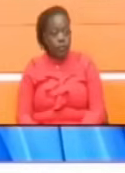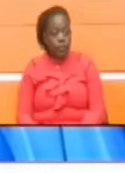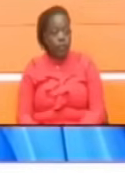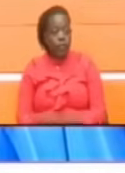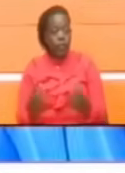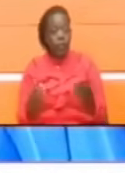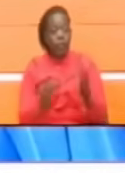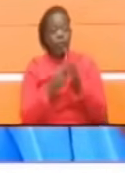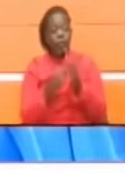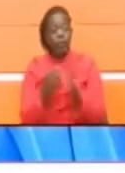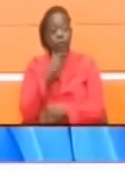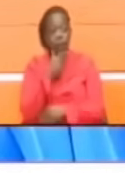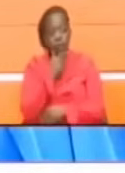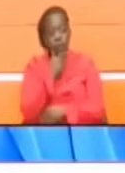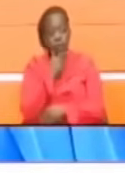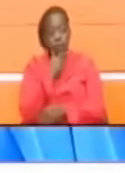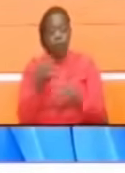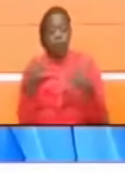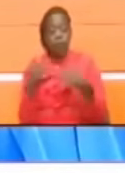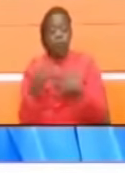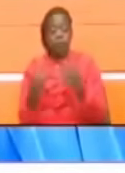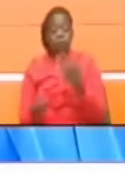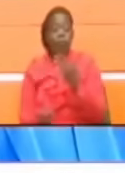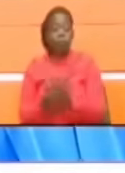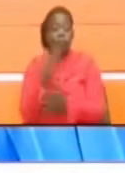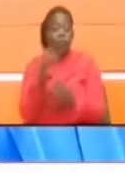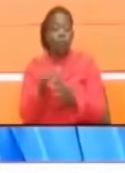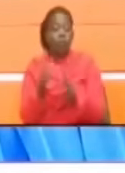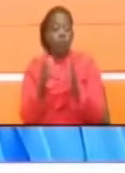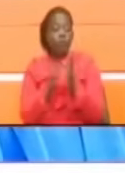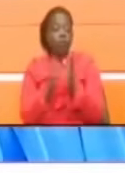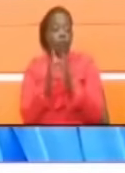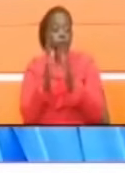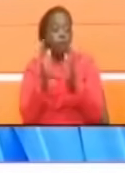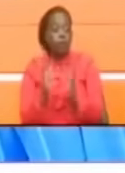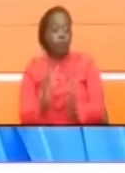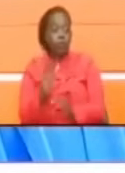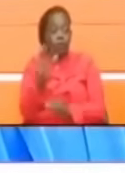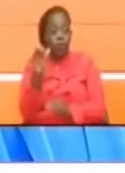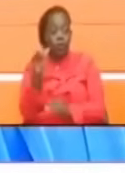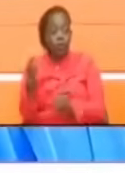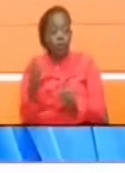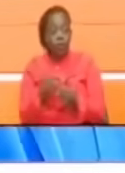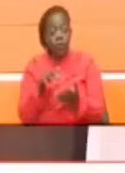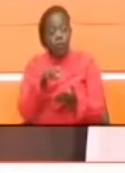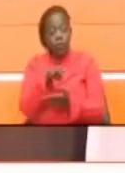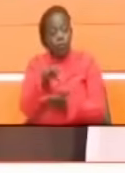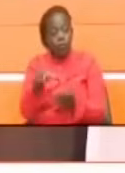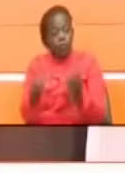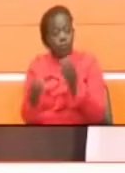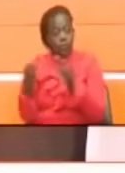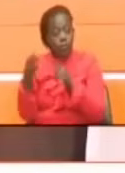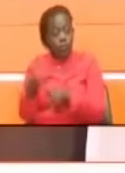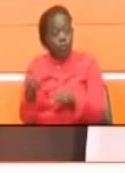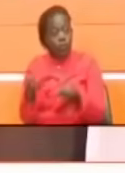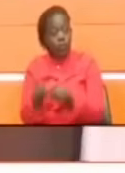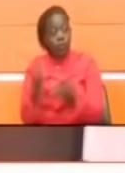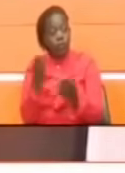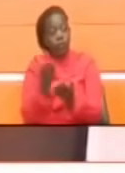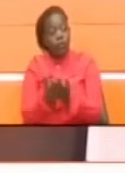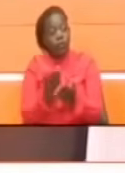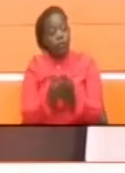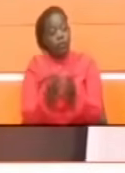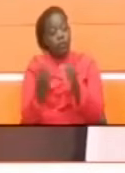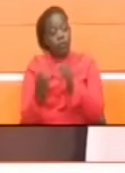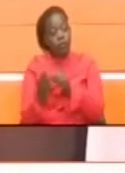Kironde alaze obwennyamivu olw'okutya okwaleetebwa mu bakristaayo mu kitundu kino nga kiva ku mivuyo egyaliwo bw'atyo n'asaba